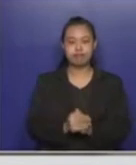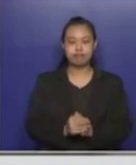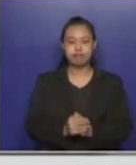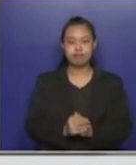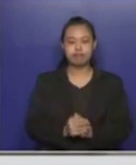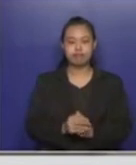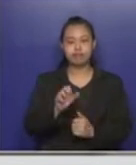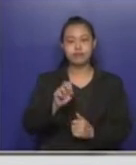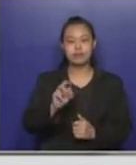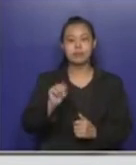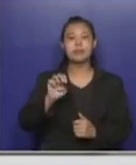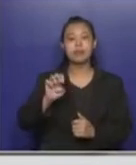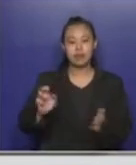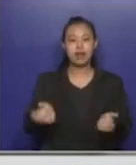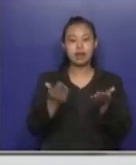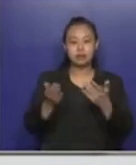ขนาดกลางและขนาดย่อม